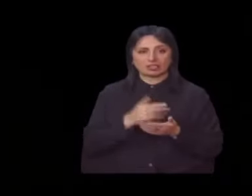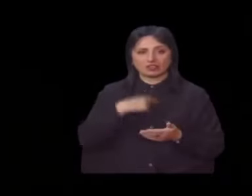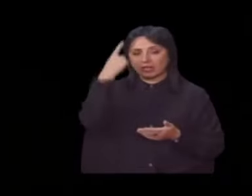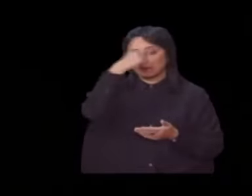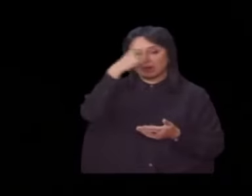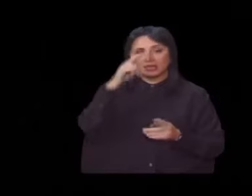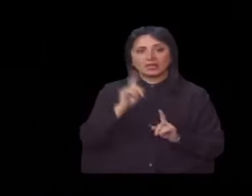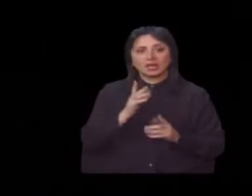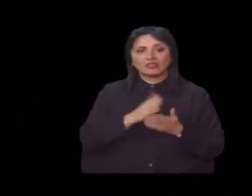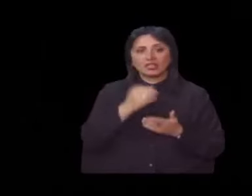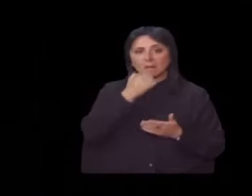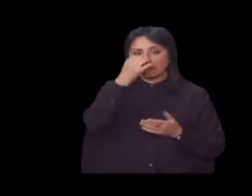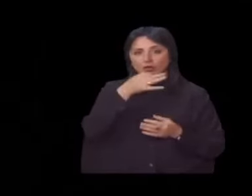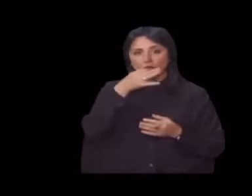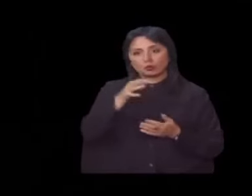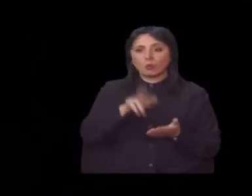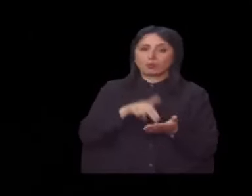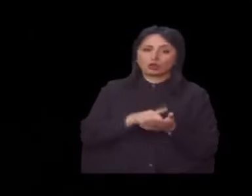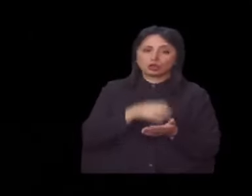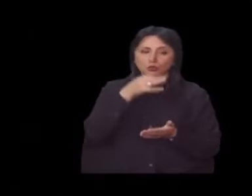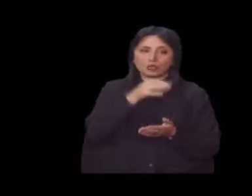ბედი. მადლობებს ვუხდით ბოდიშებს თუ